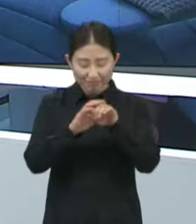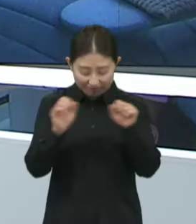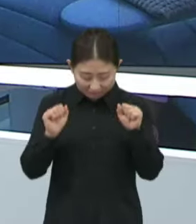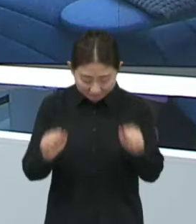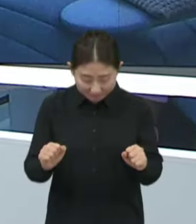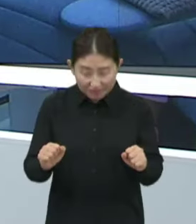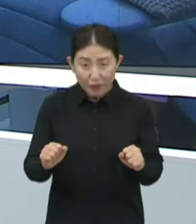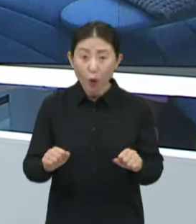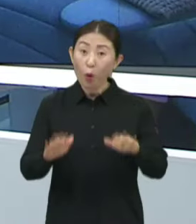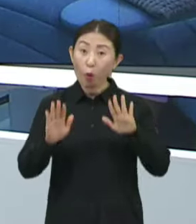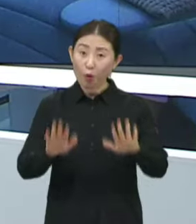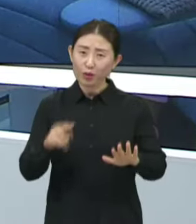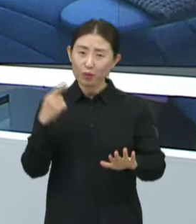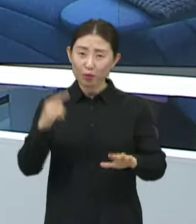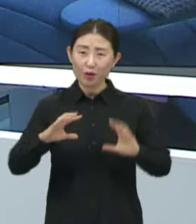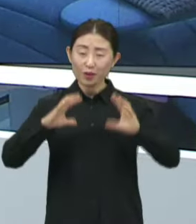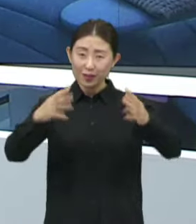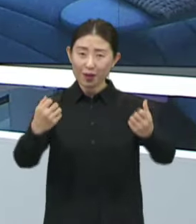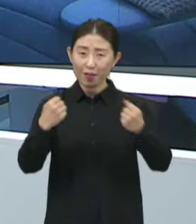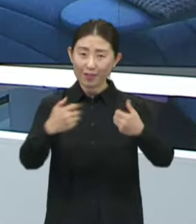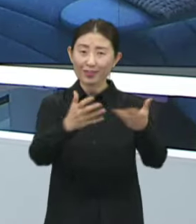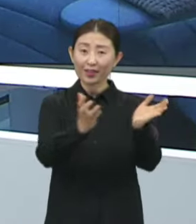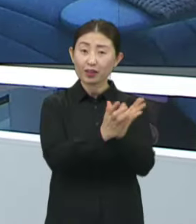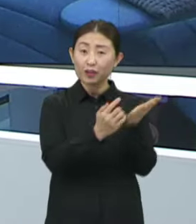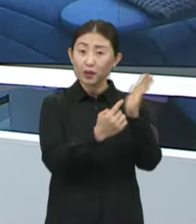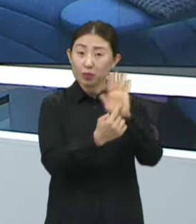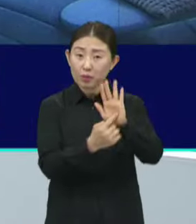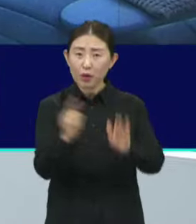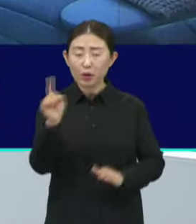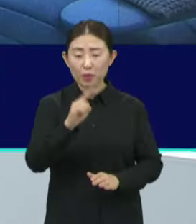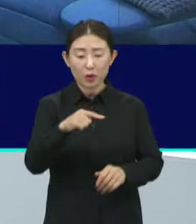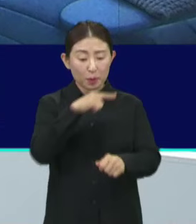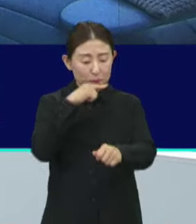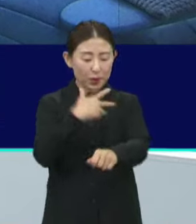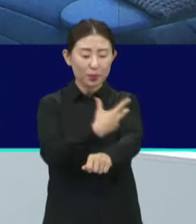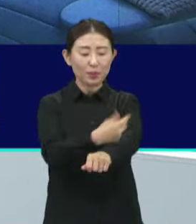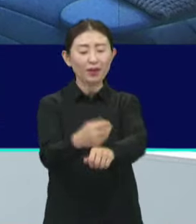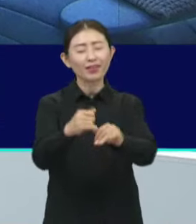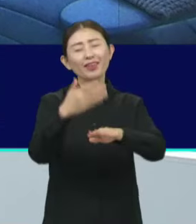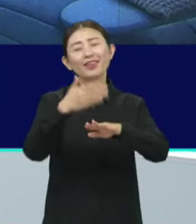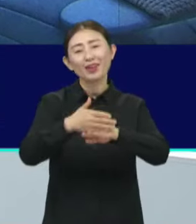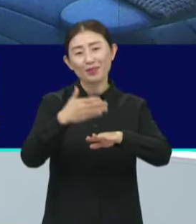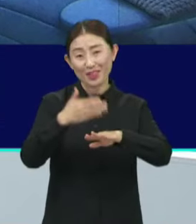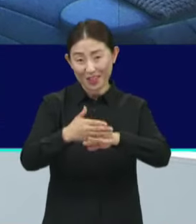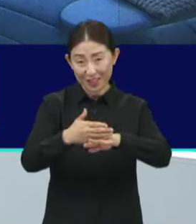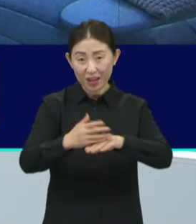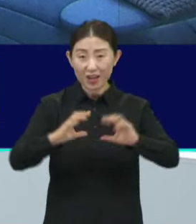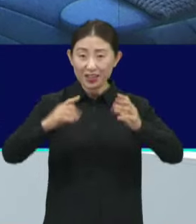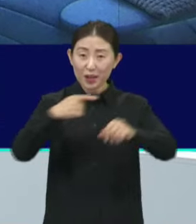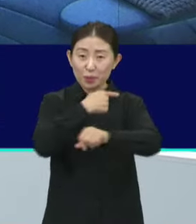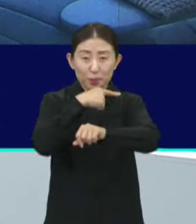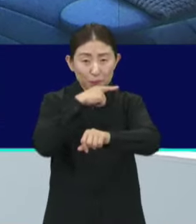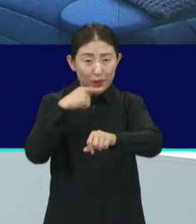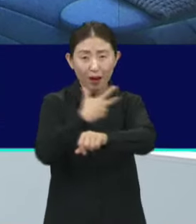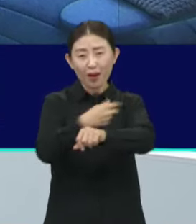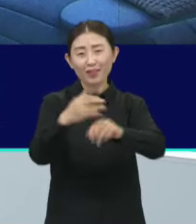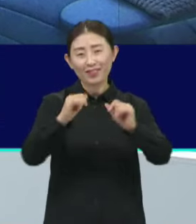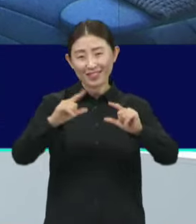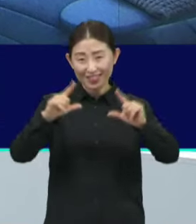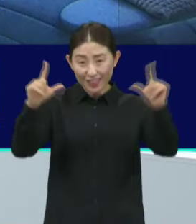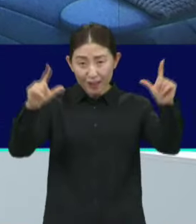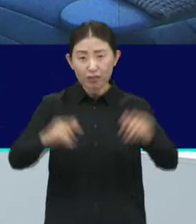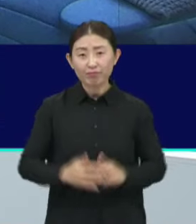여러분 안녕하십니까? 오늘은 세계보건기구가 헌혈자에게 감사의 마음을 전하기 위해 지정한 세계 헌혈자의